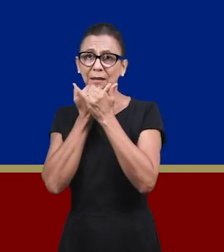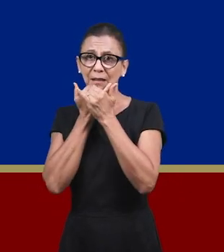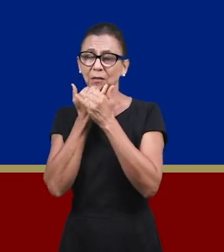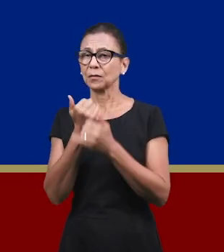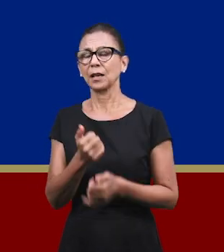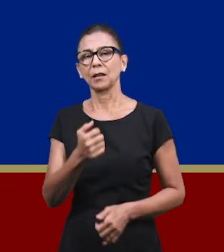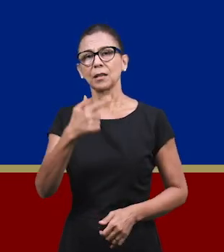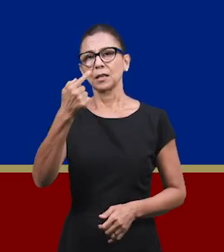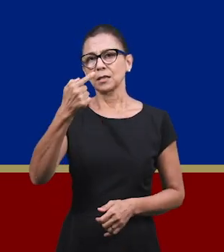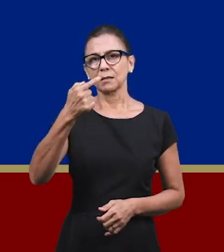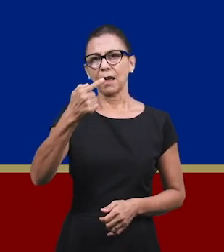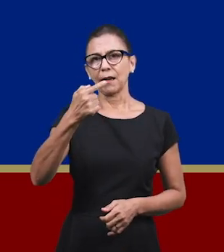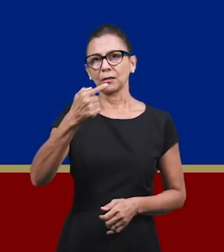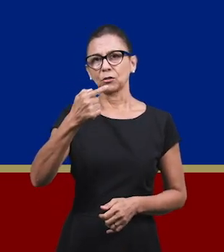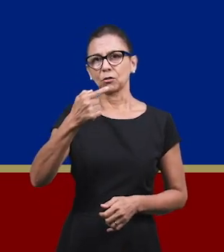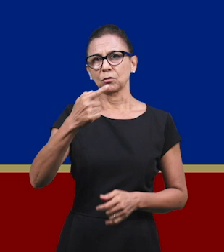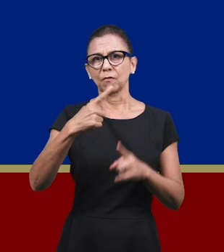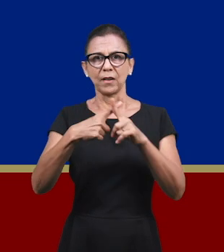amour parfait